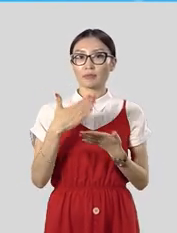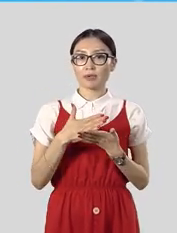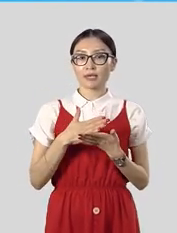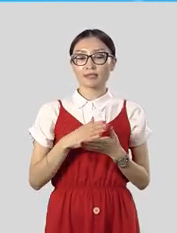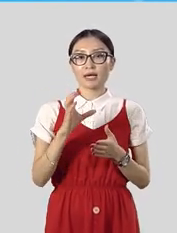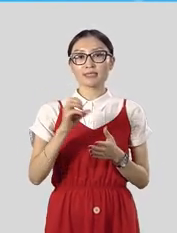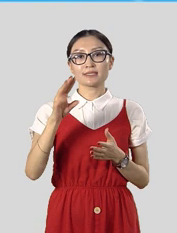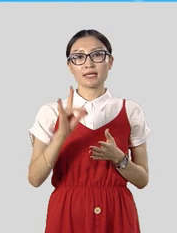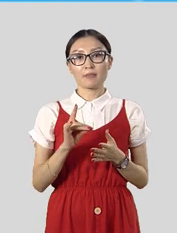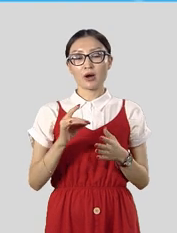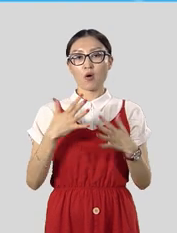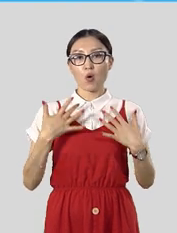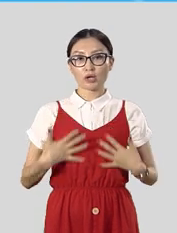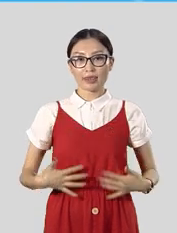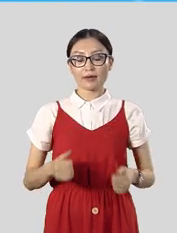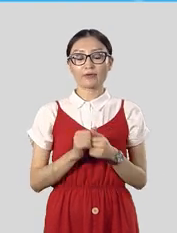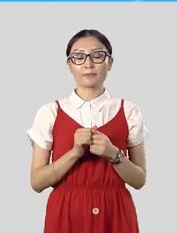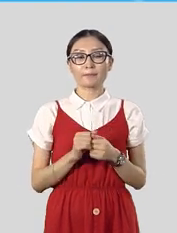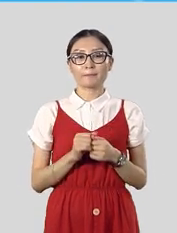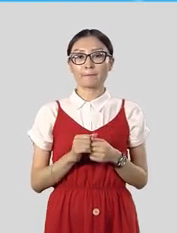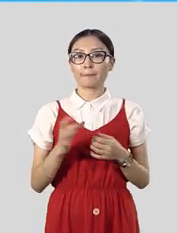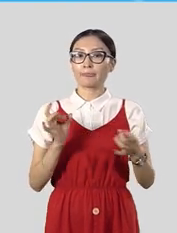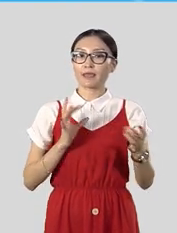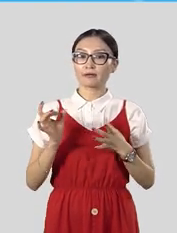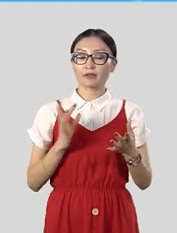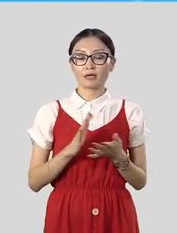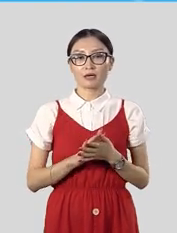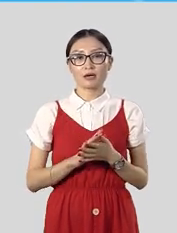имеются системы органов: нервная,